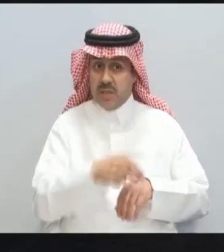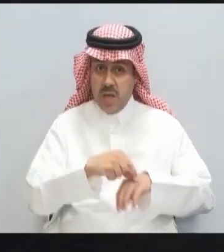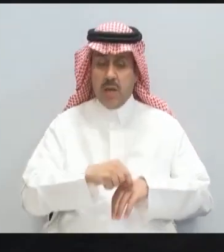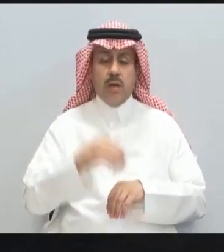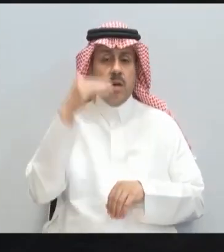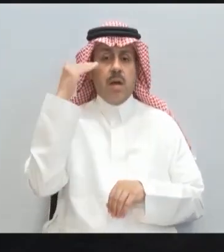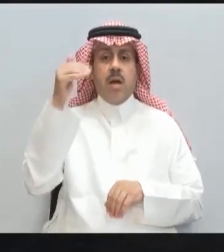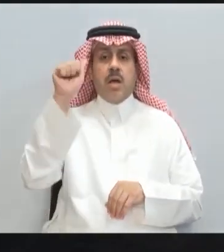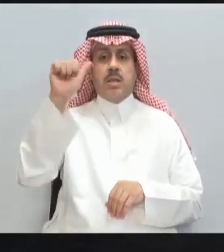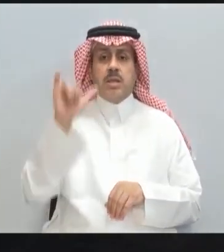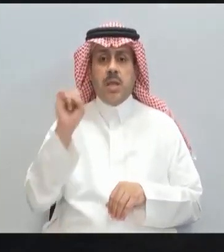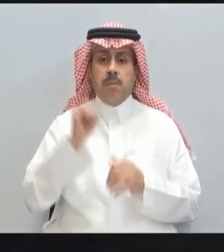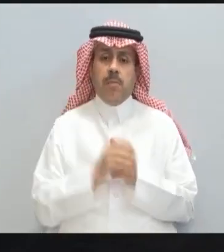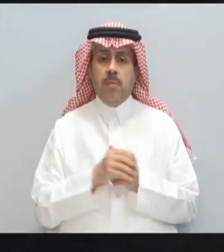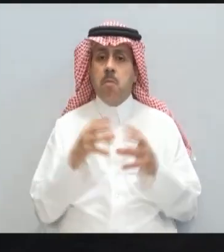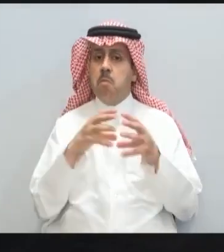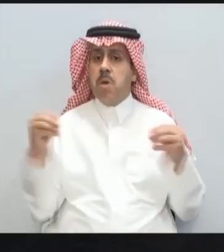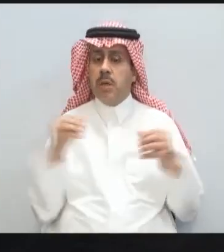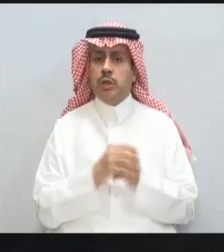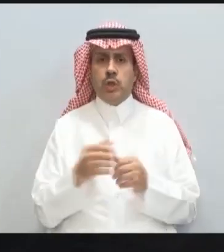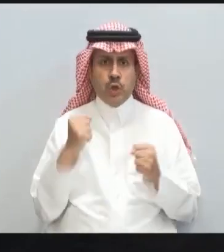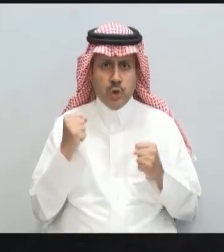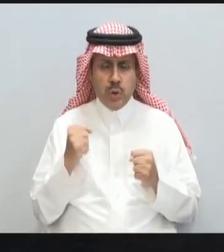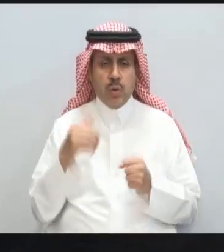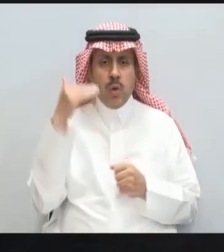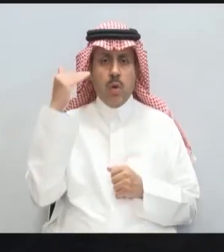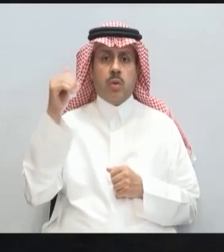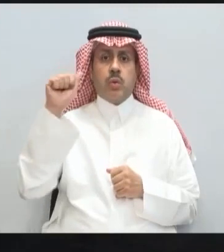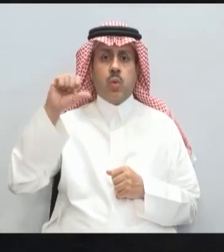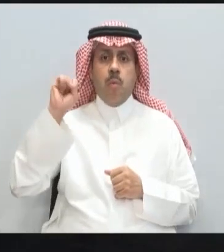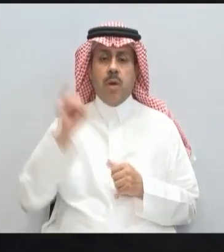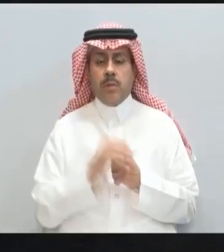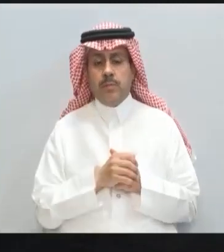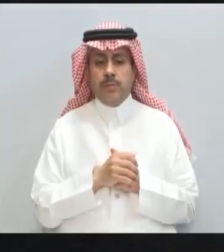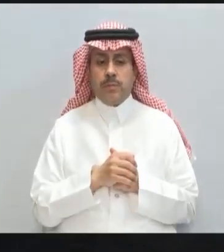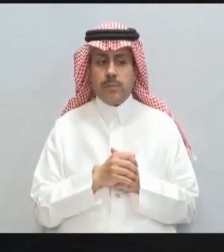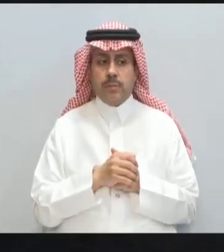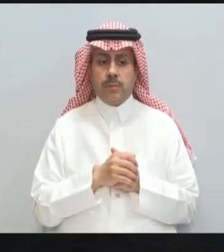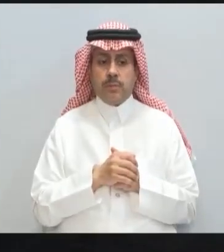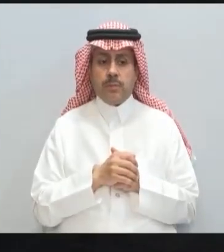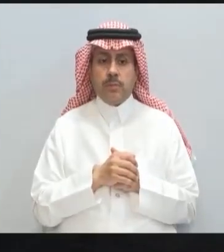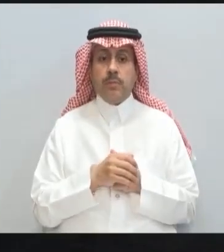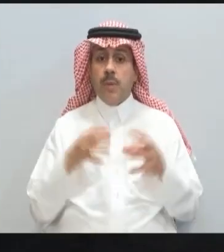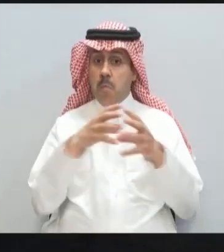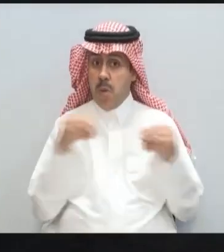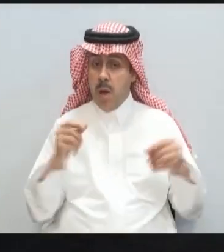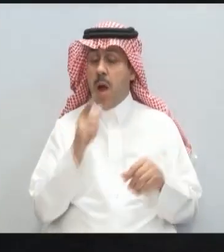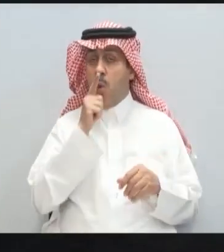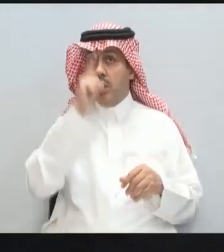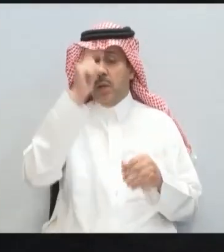معنى قوله خصيم يعني شديد الخصومه بالباطل ايضا ناتي الى معنى قوله